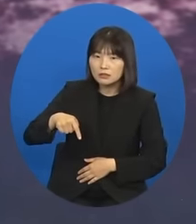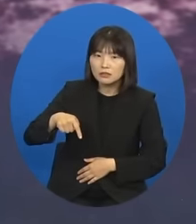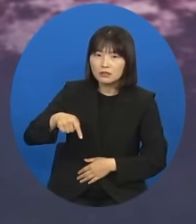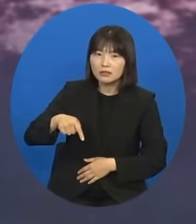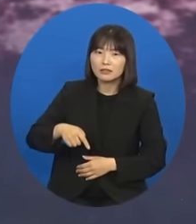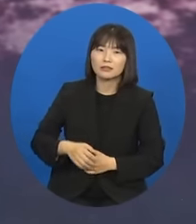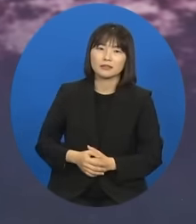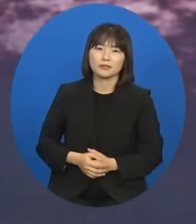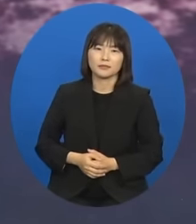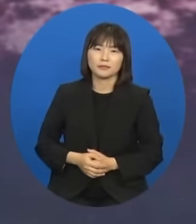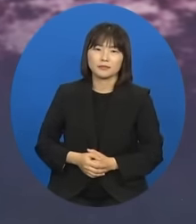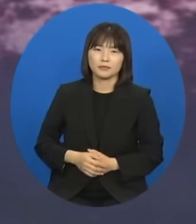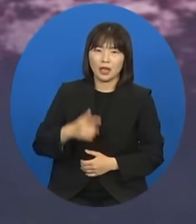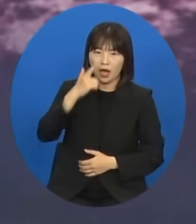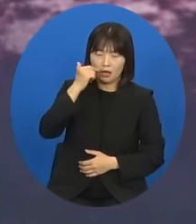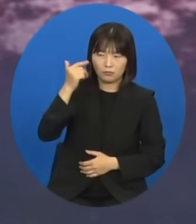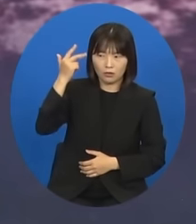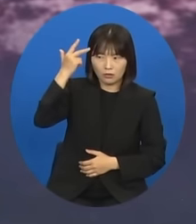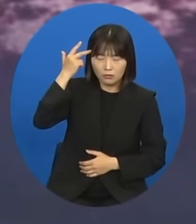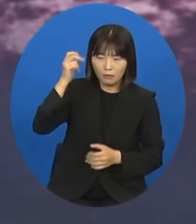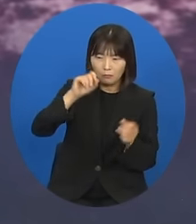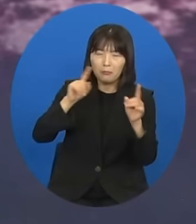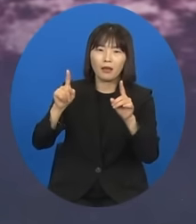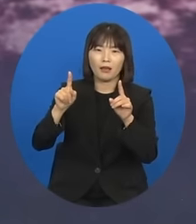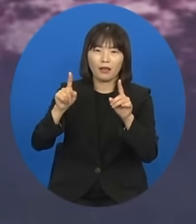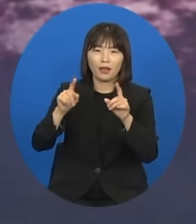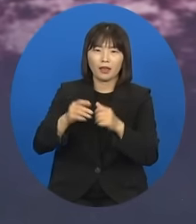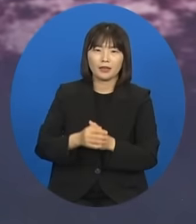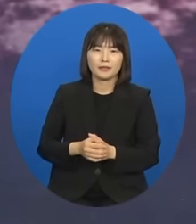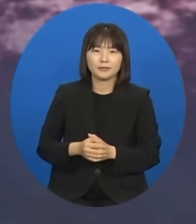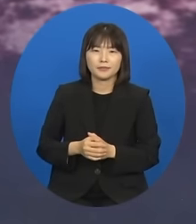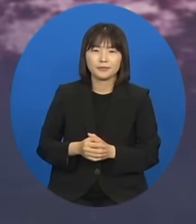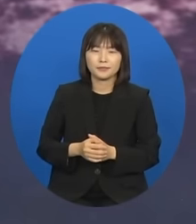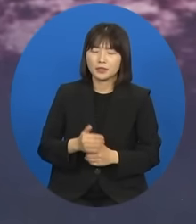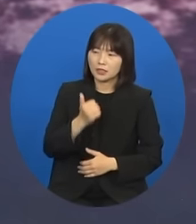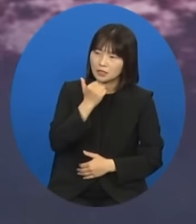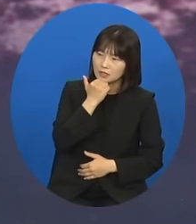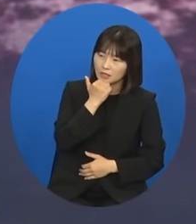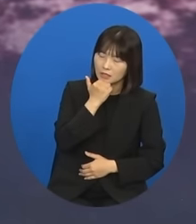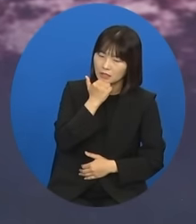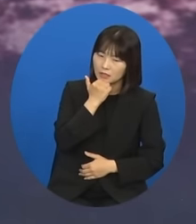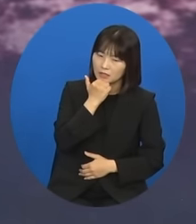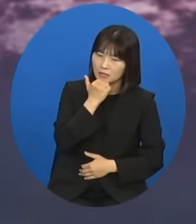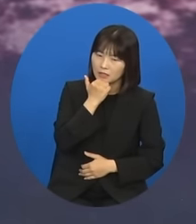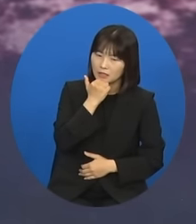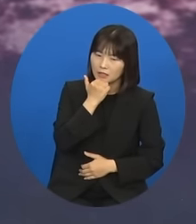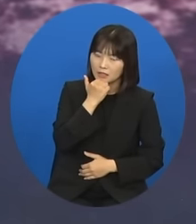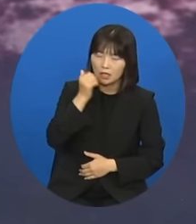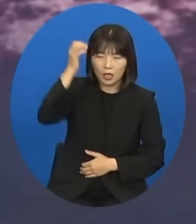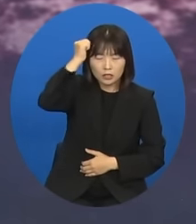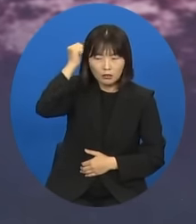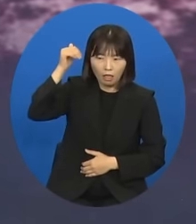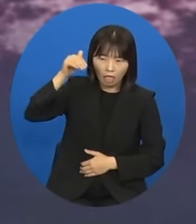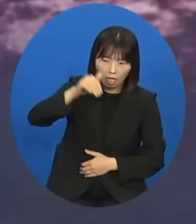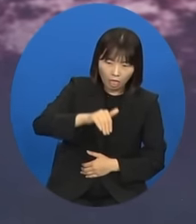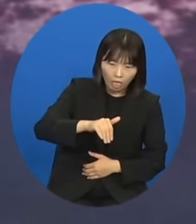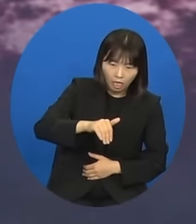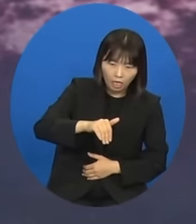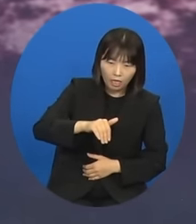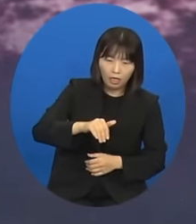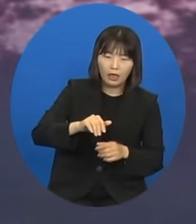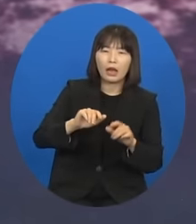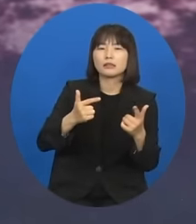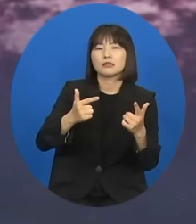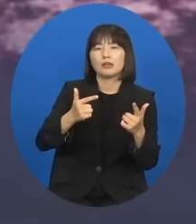아버지가 정신은 아직 멀쩡하신 거예요 이삭이 이게 지금 뭔가 기억력이 감태에서 모른게 아니라는